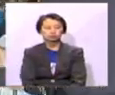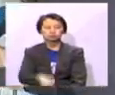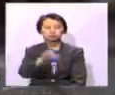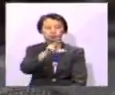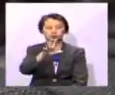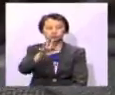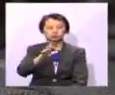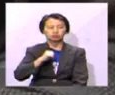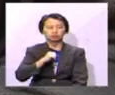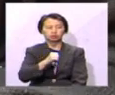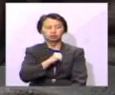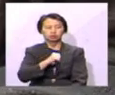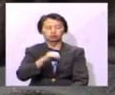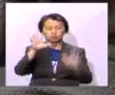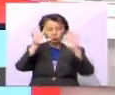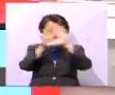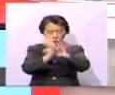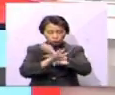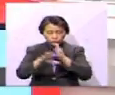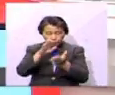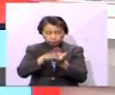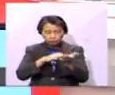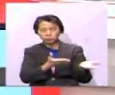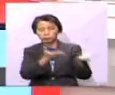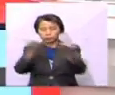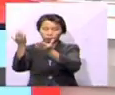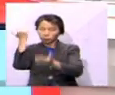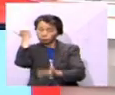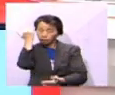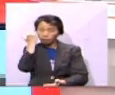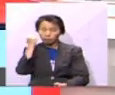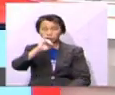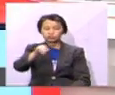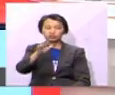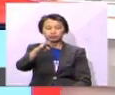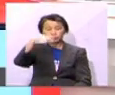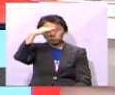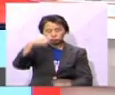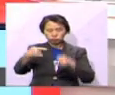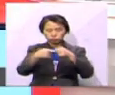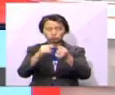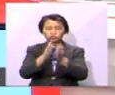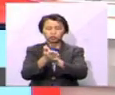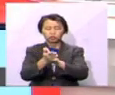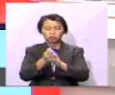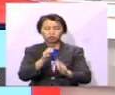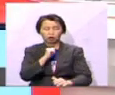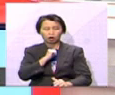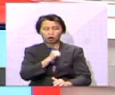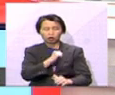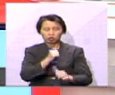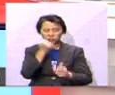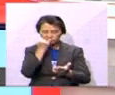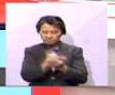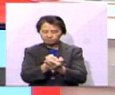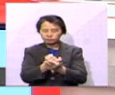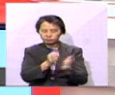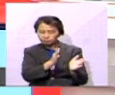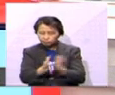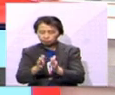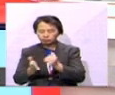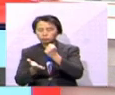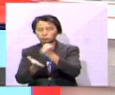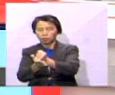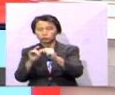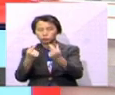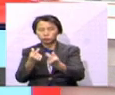35 ahli kongsi gelap 360 dihadapkan ke Mahkamah Seksyen Johor Bahru atas pertuduhan menjadi ahli kumpulan jenayah terancang dan membantu kumpulan itu